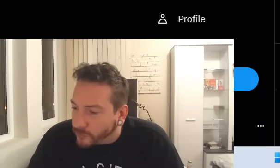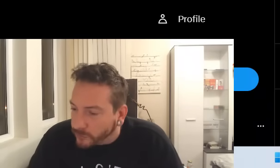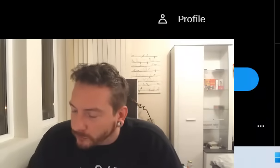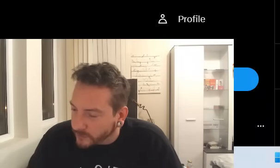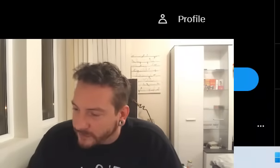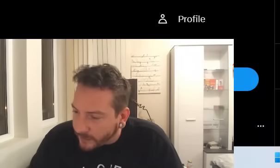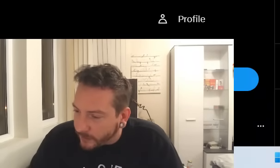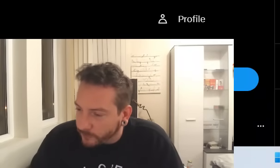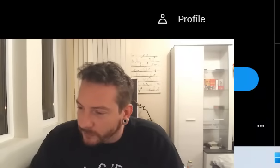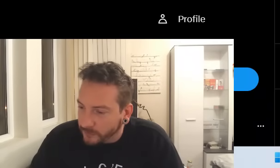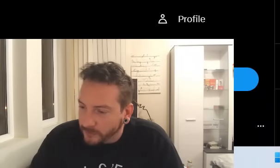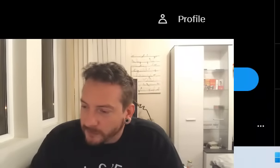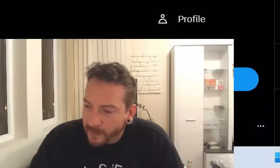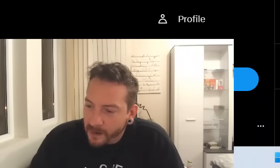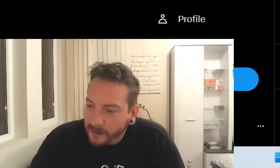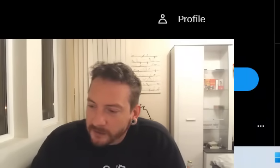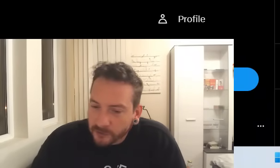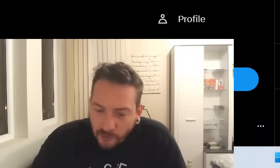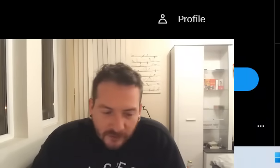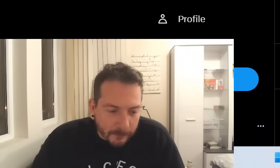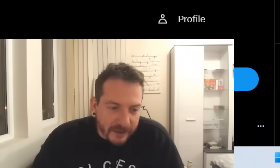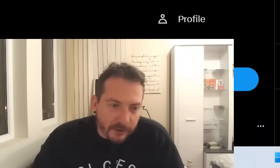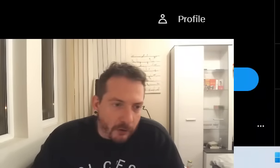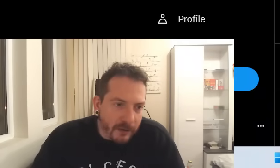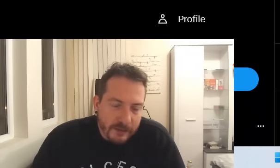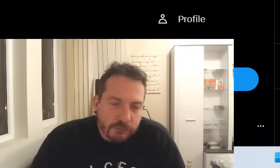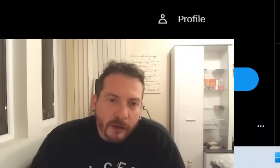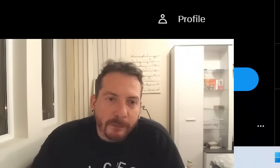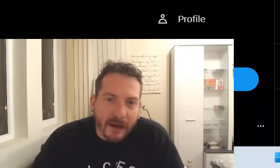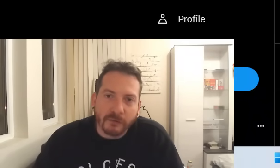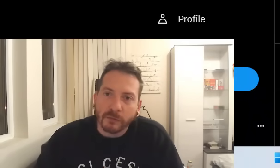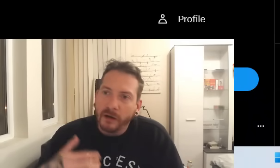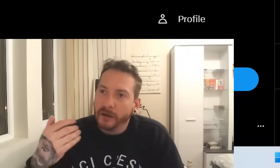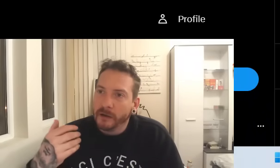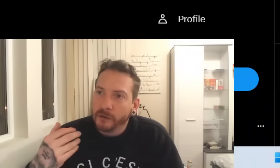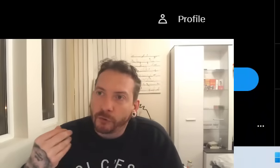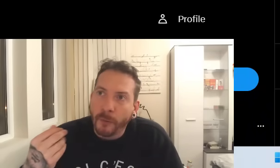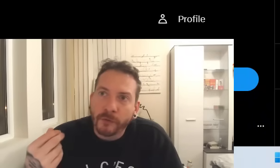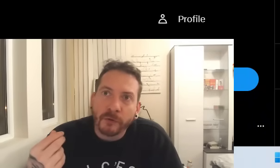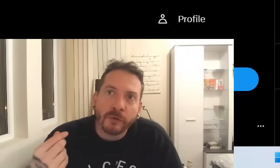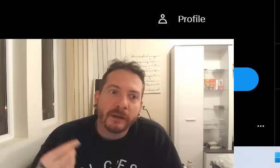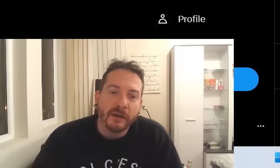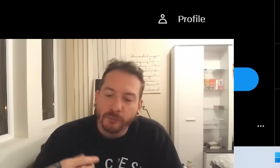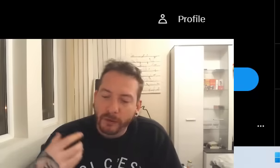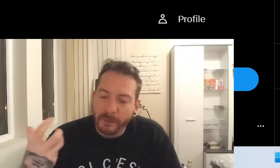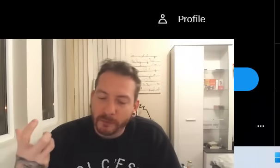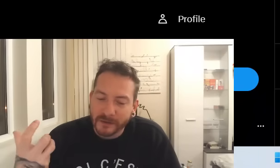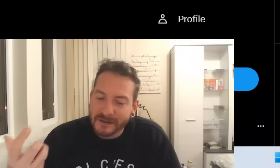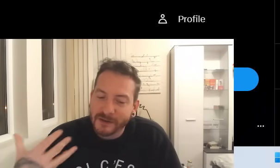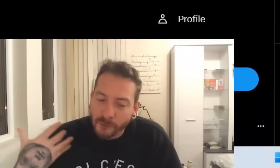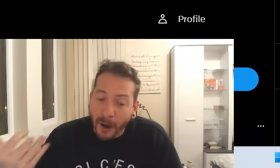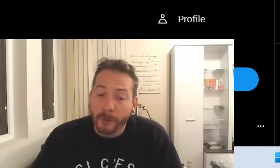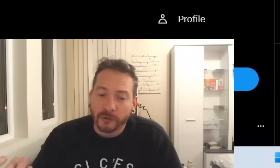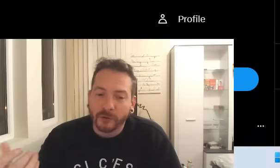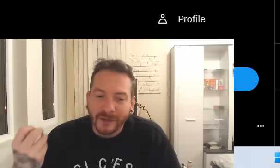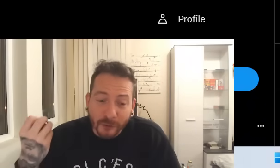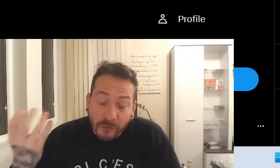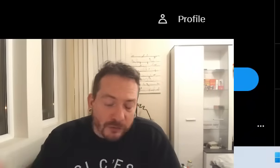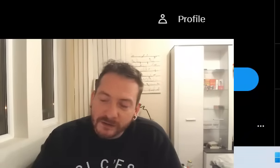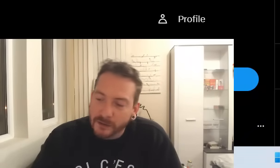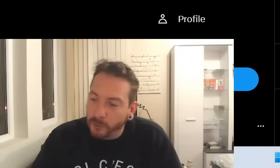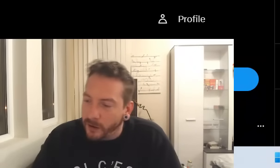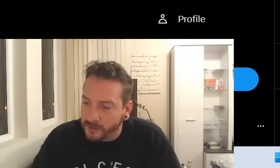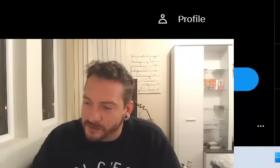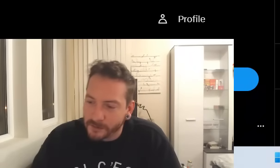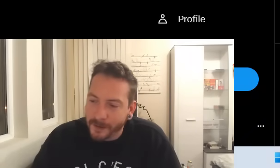McDo quoi c'est ça quoi dans un pays normal il pourrait pas avoir ce ce ce mec là ne pourrait pas prendre des décisions importantes t-ê